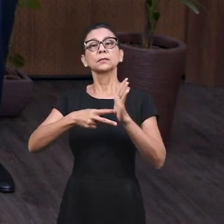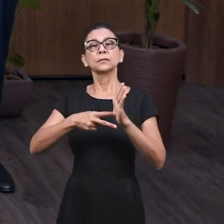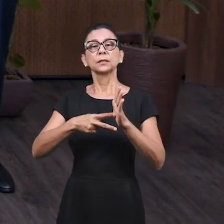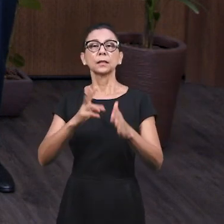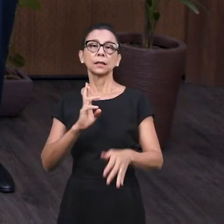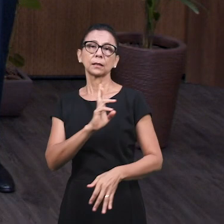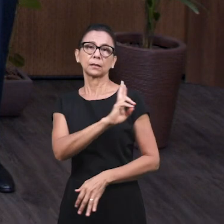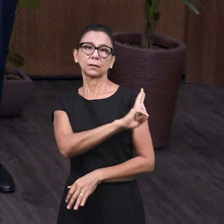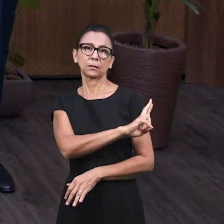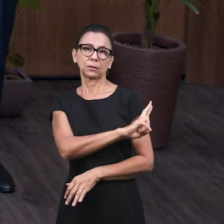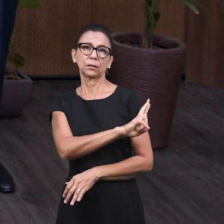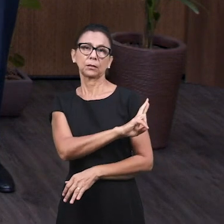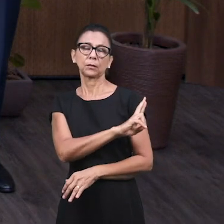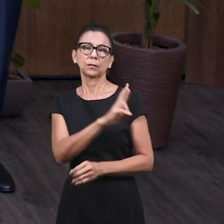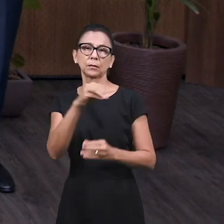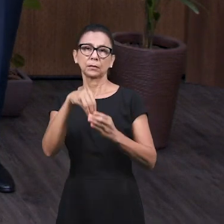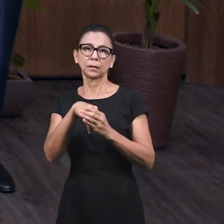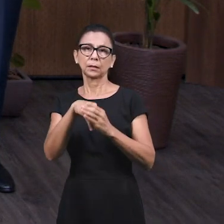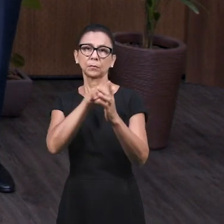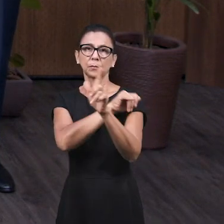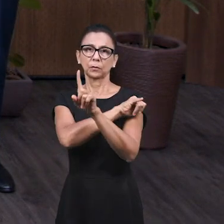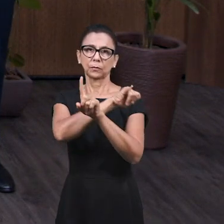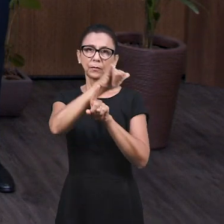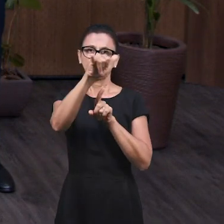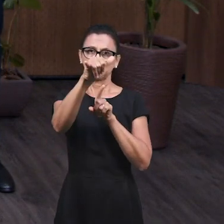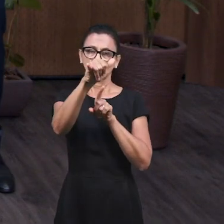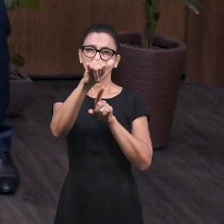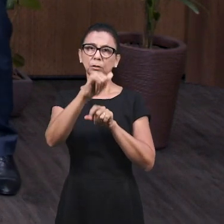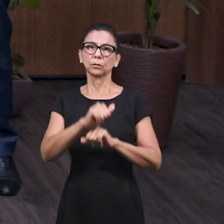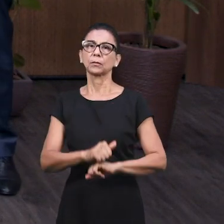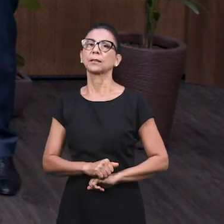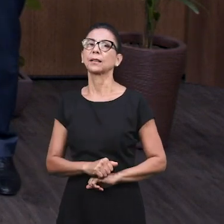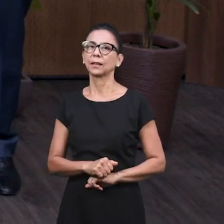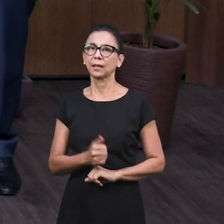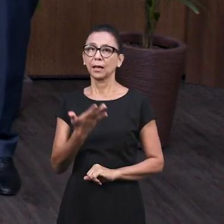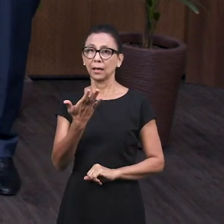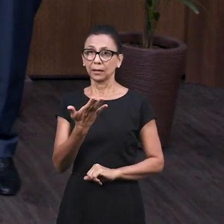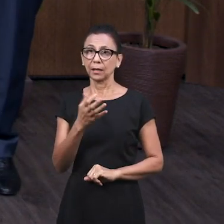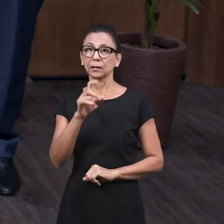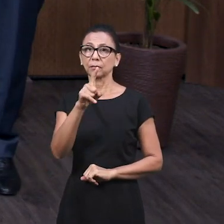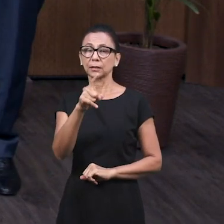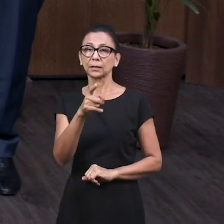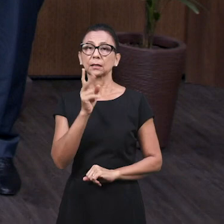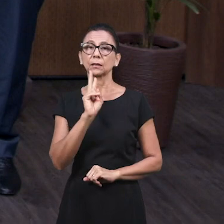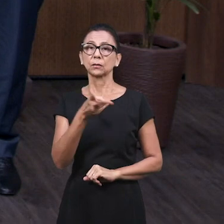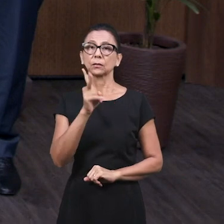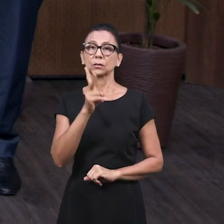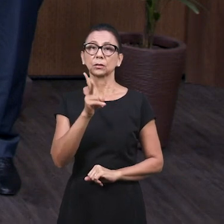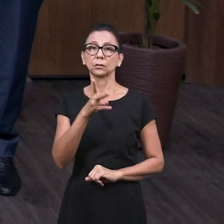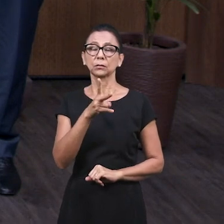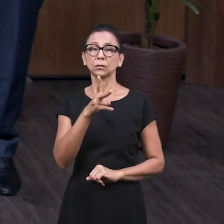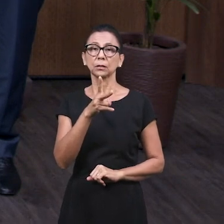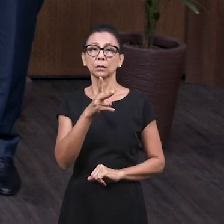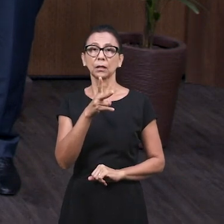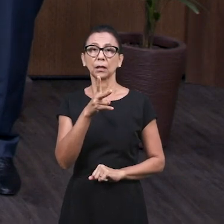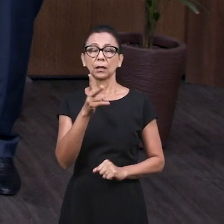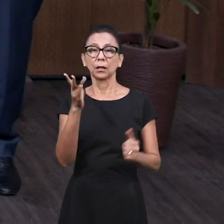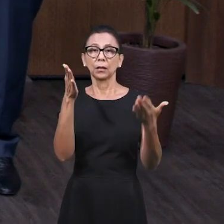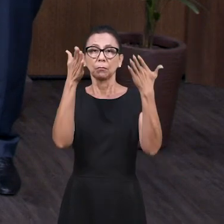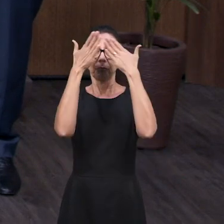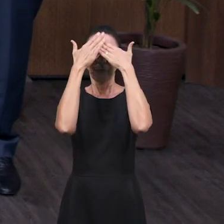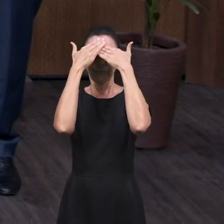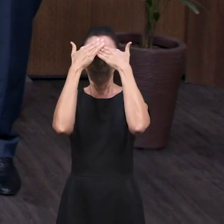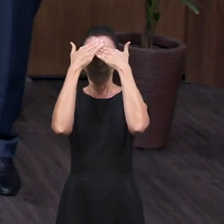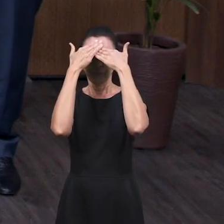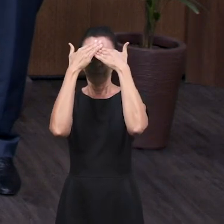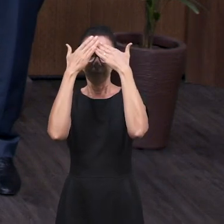religion, veut que vous continuez aveugle. Et pendant que la foule, en revenant